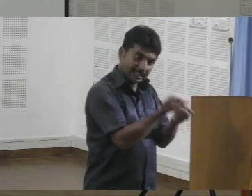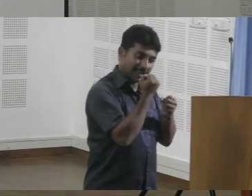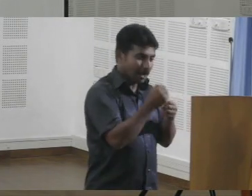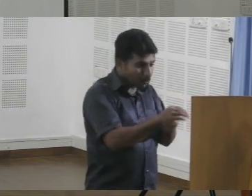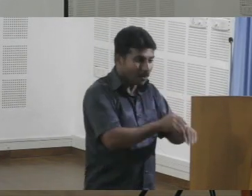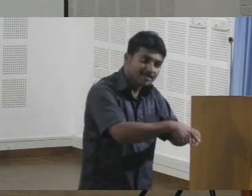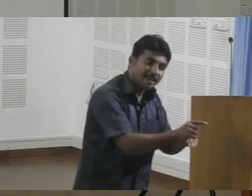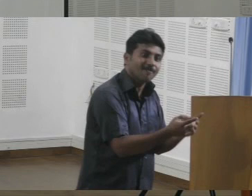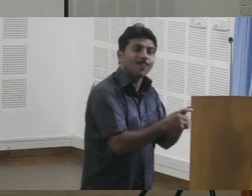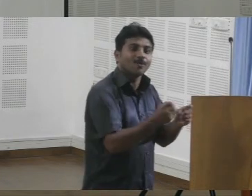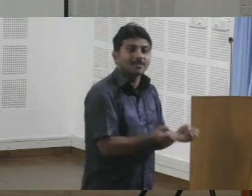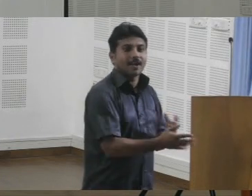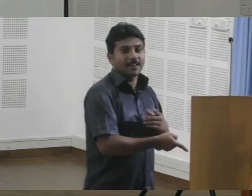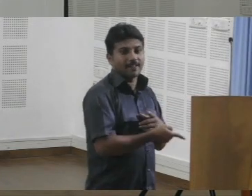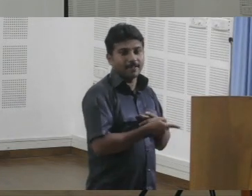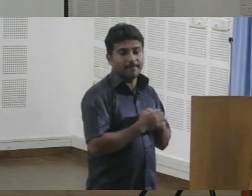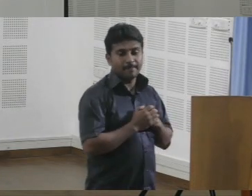തുടങ്ങി.